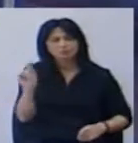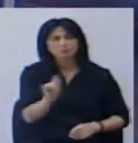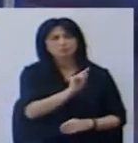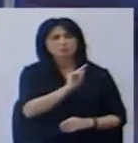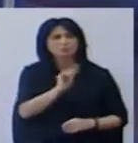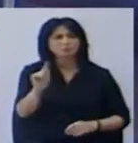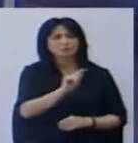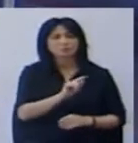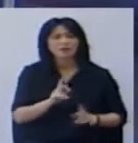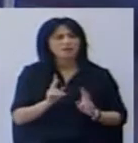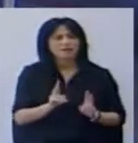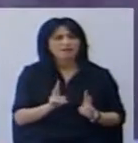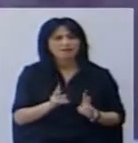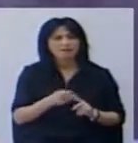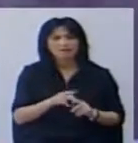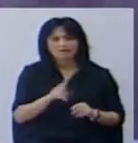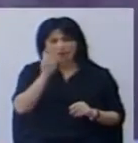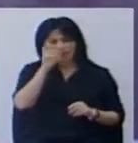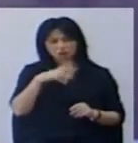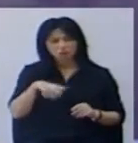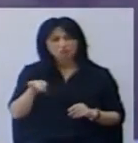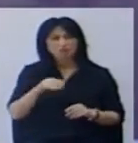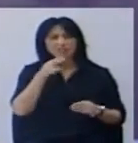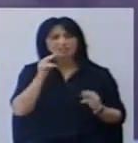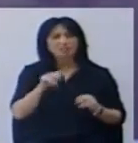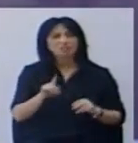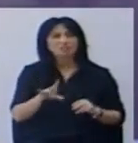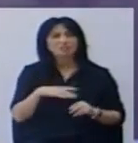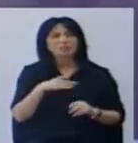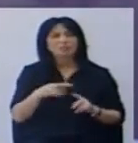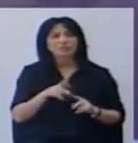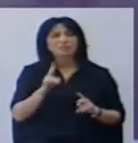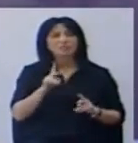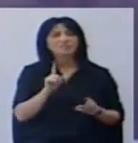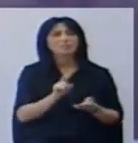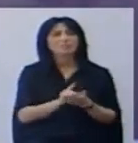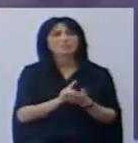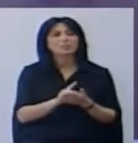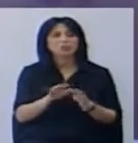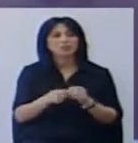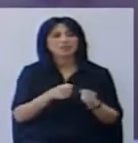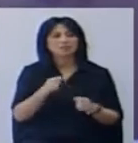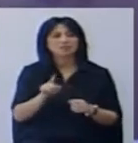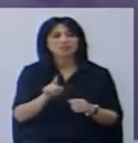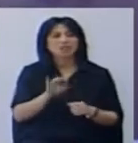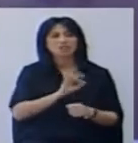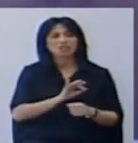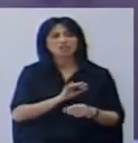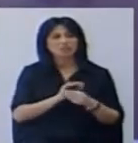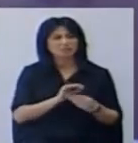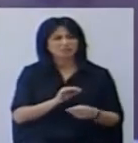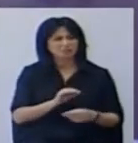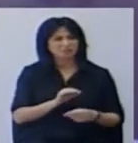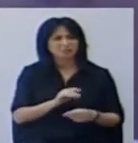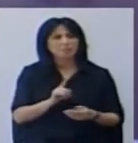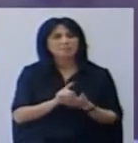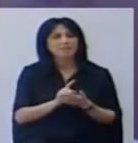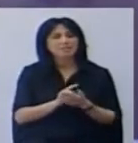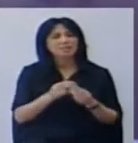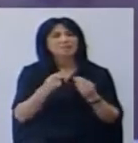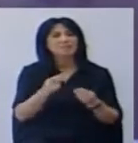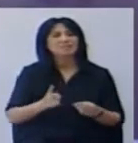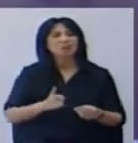ხელისუფლება აღიარებს და ამ ხელისუფლების ყველა დიდი დანაშაული ის იყო, როდესაც თქვა, ვინც პენსიონერს დაასაკმებს, იმას რაღაც შეღავათეს მისცემდა. პენსიონერს